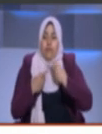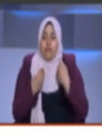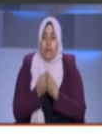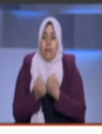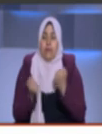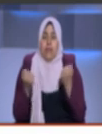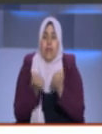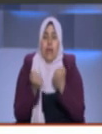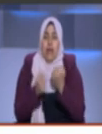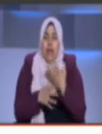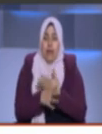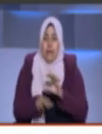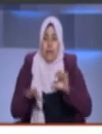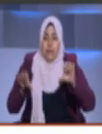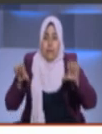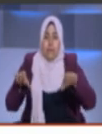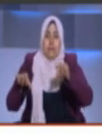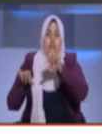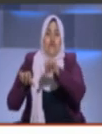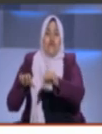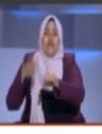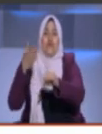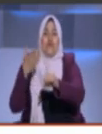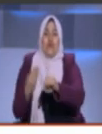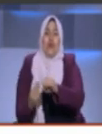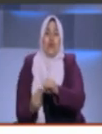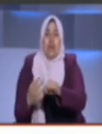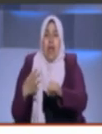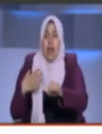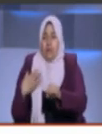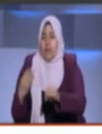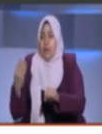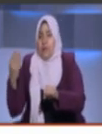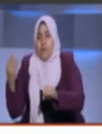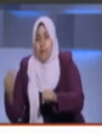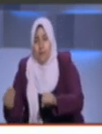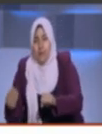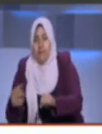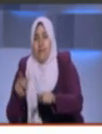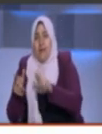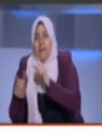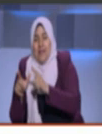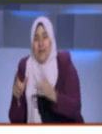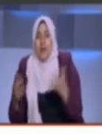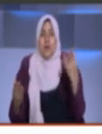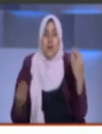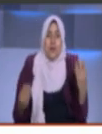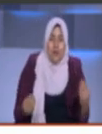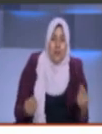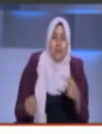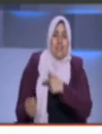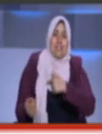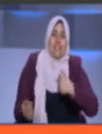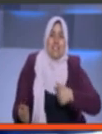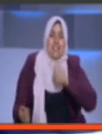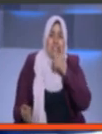سياساتها مسك العصا من المنتصف، يعني هي وجهت على فكرة يعني استفسارات